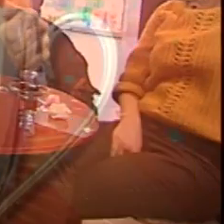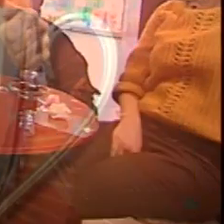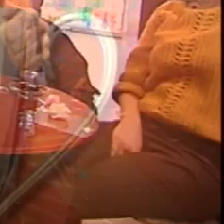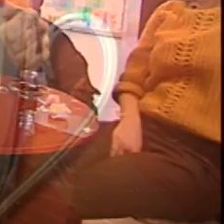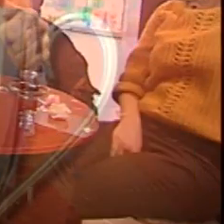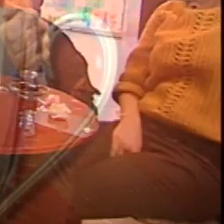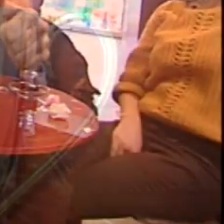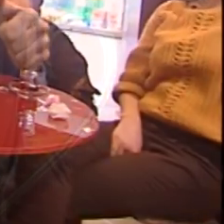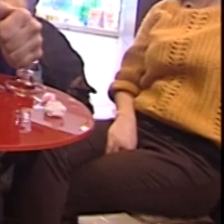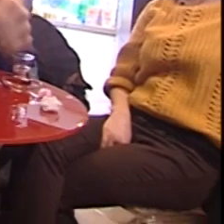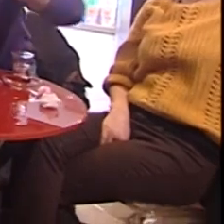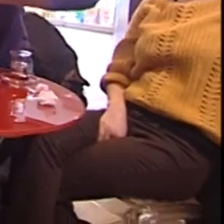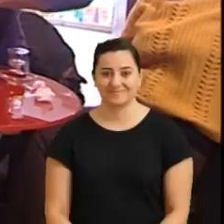uzattı.